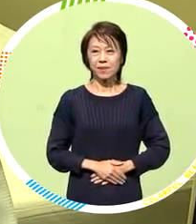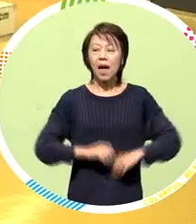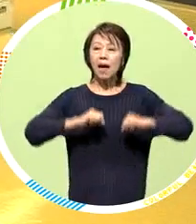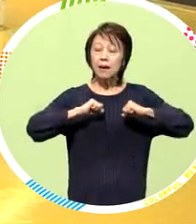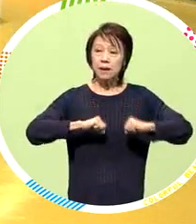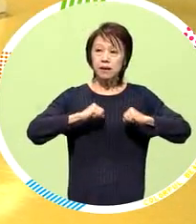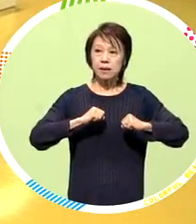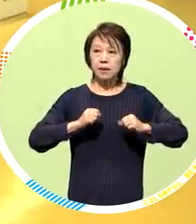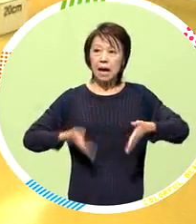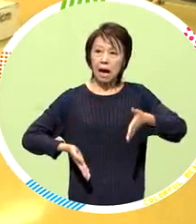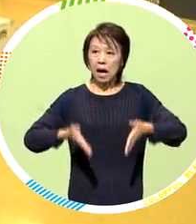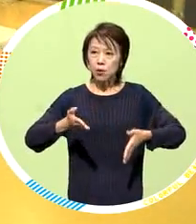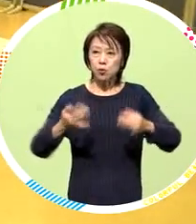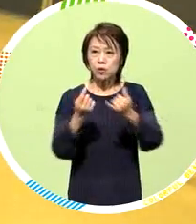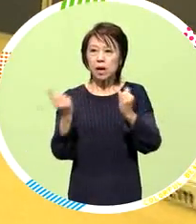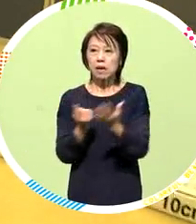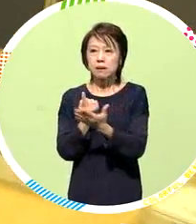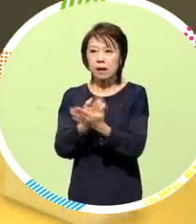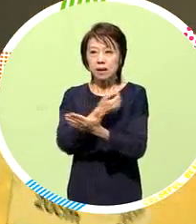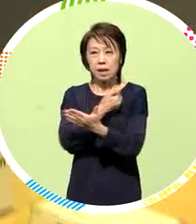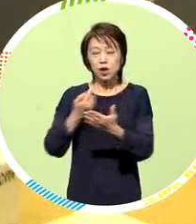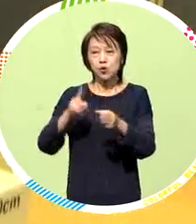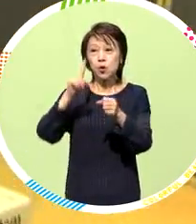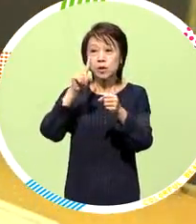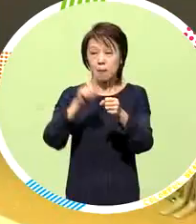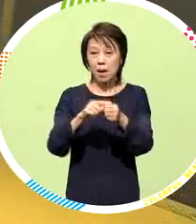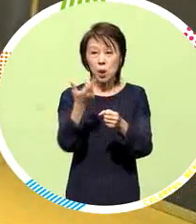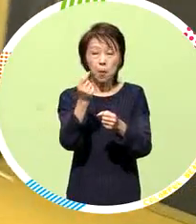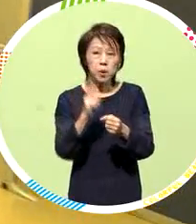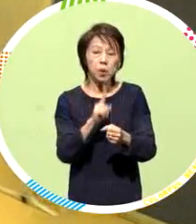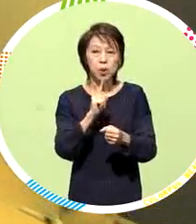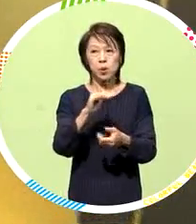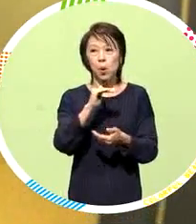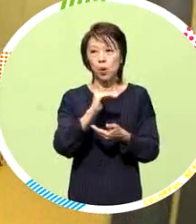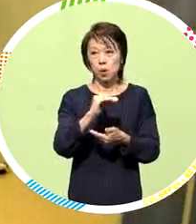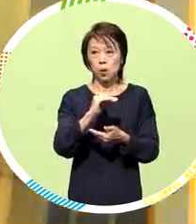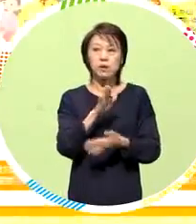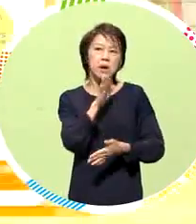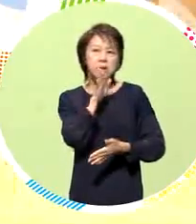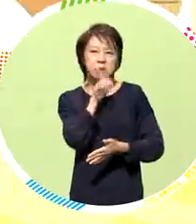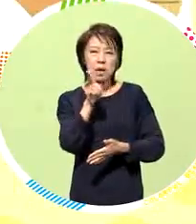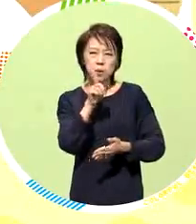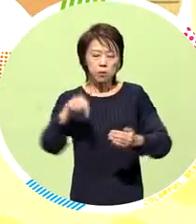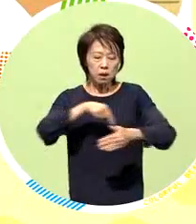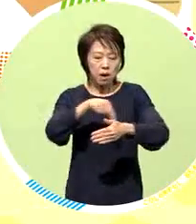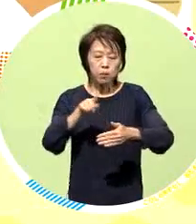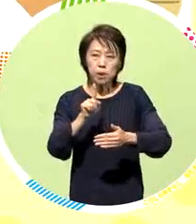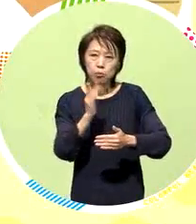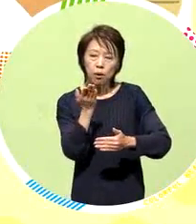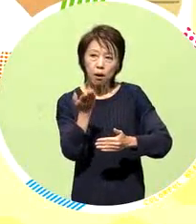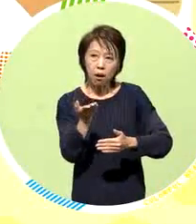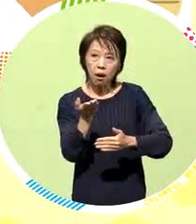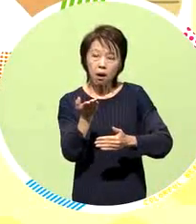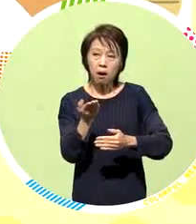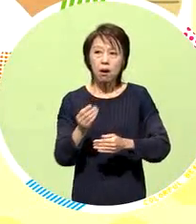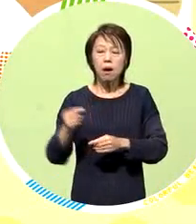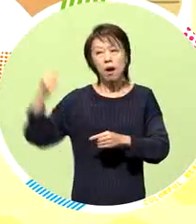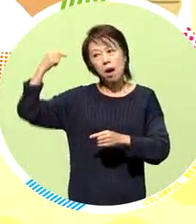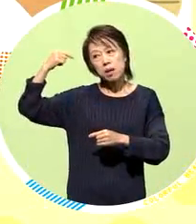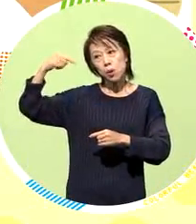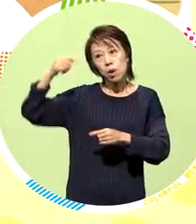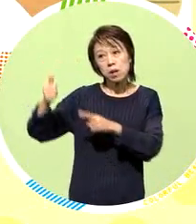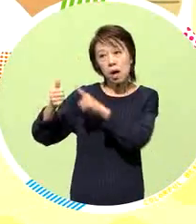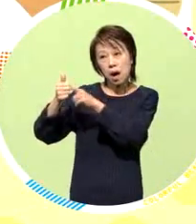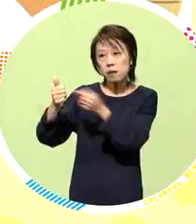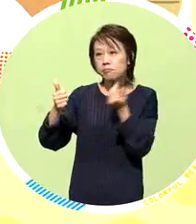元気で歩いたり社会参加をするためのものということなんですが実際にはどのようなことをしているのかトレーナーの方へ